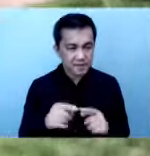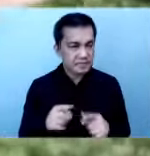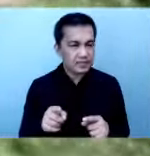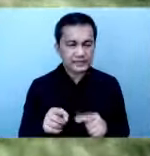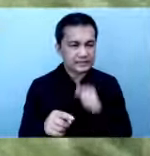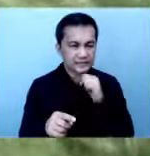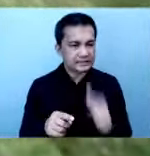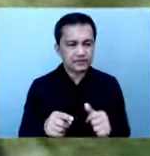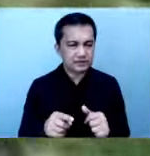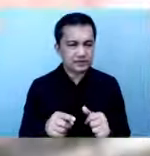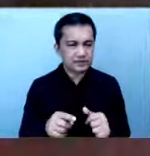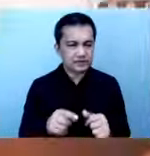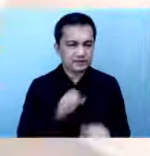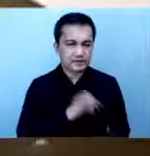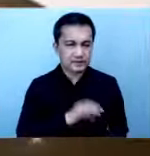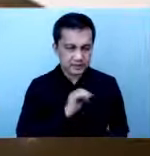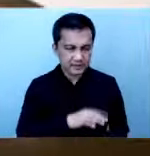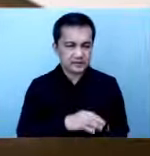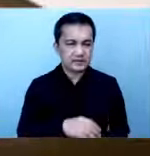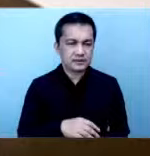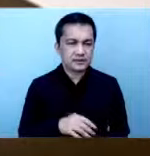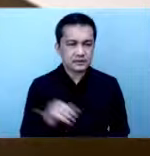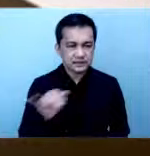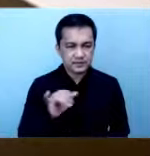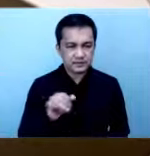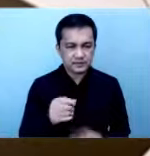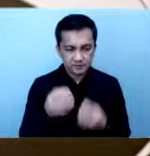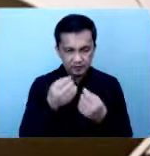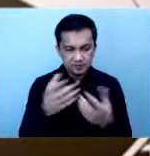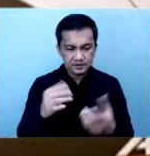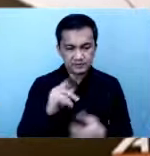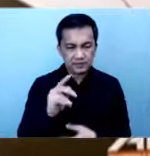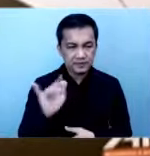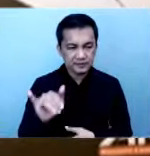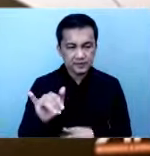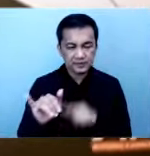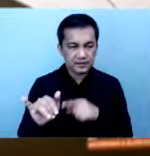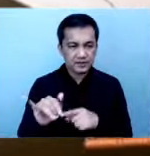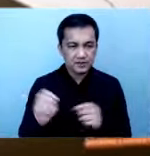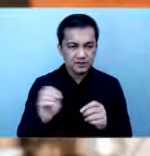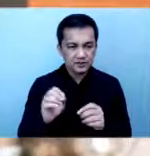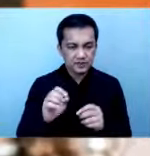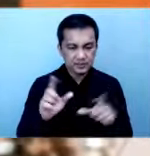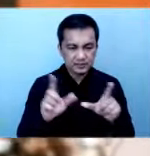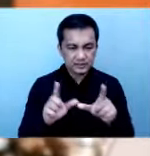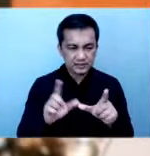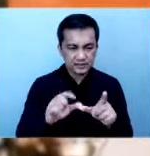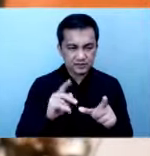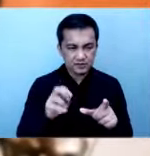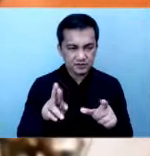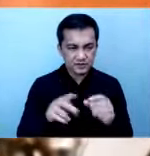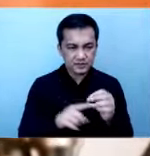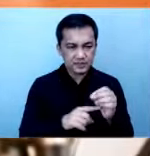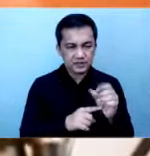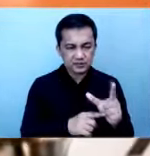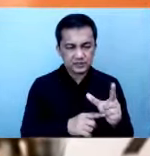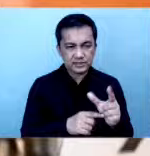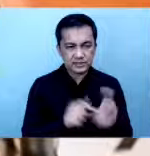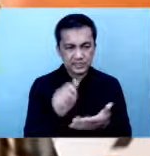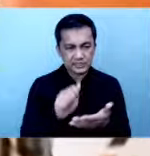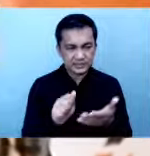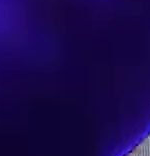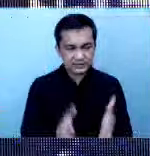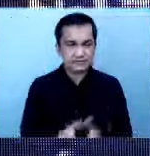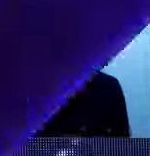pwedeng pagkakitaan gaya na pag-release sa Spotify kung walang license cover sa original artist.